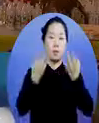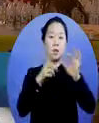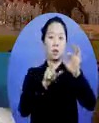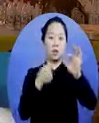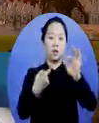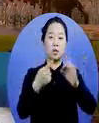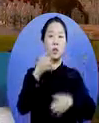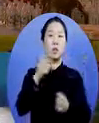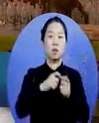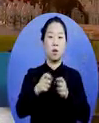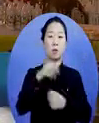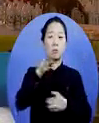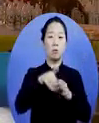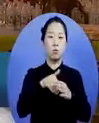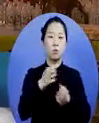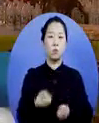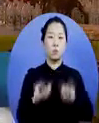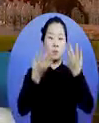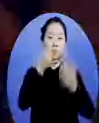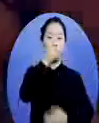1일 성환 문화회관에서 열렸습니다